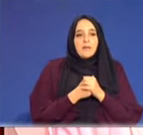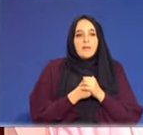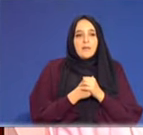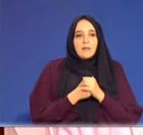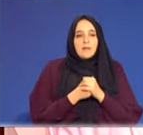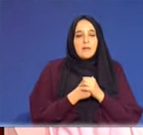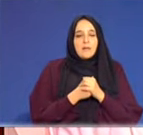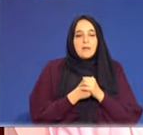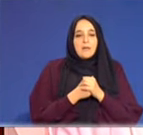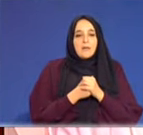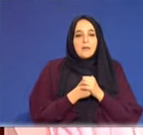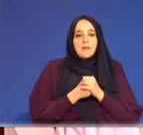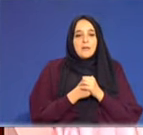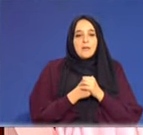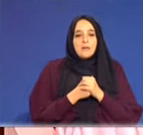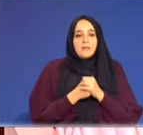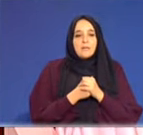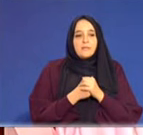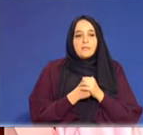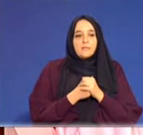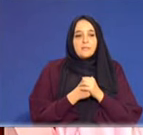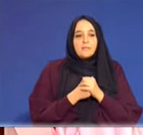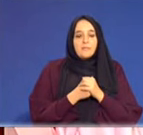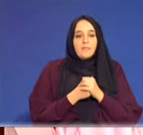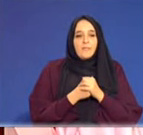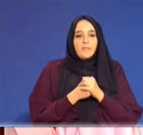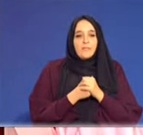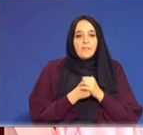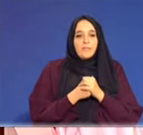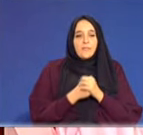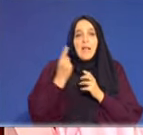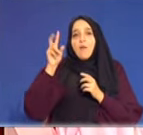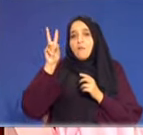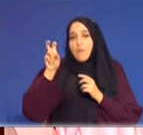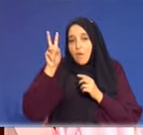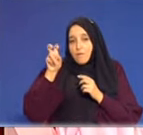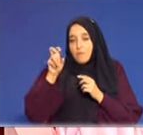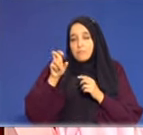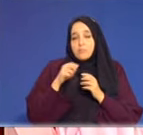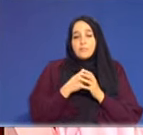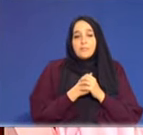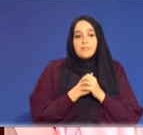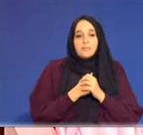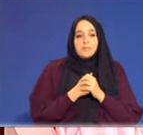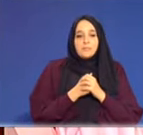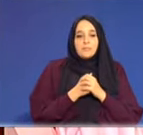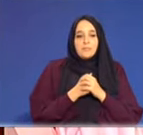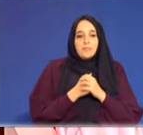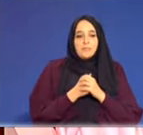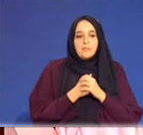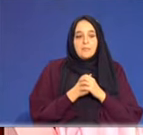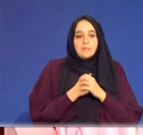دوكا أرملة الرجل واحد آخر في دار هذاك الراجل.